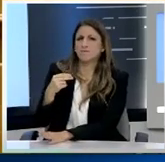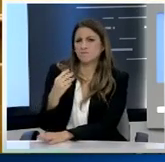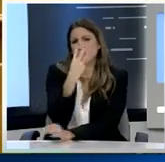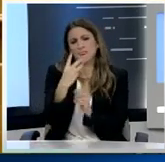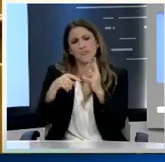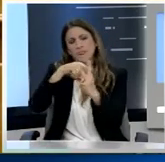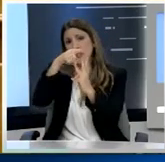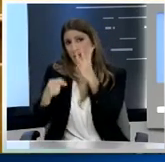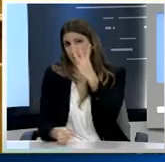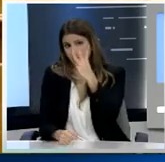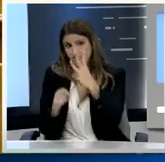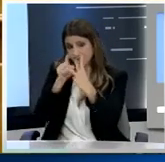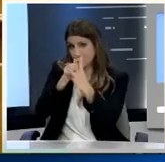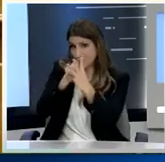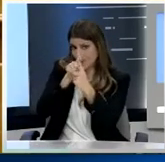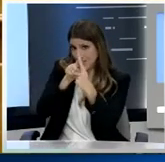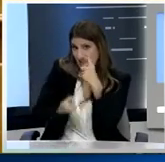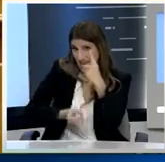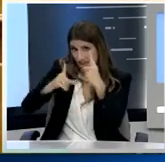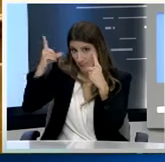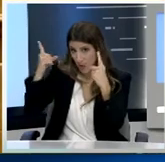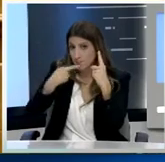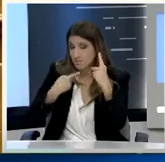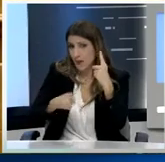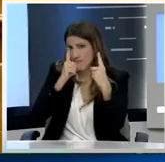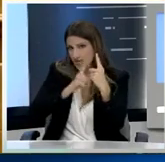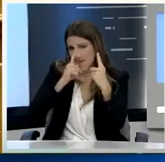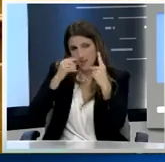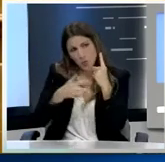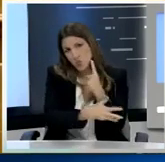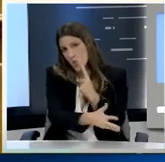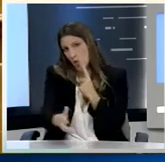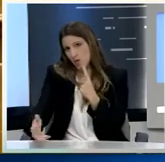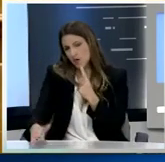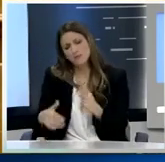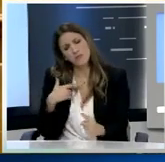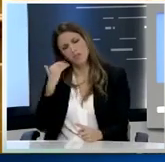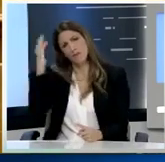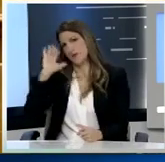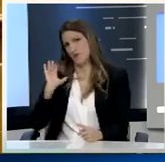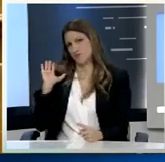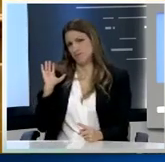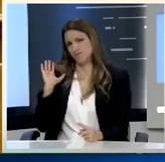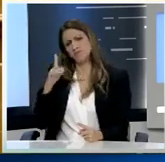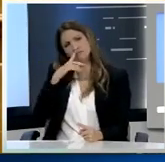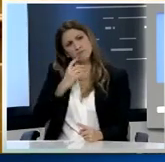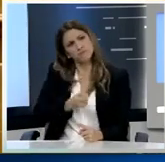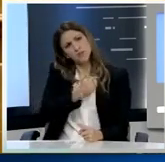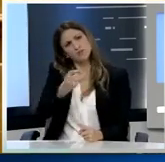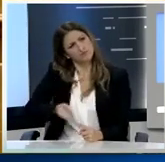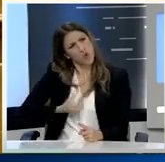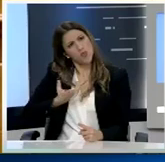3 πράγματα. Ή η Νέα Δημοκρατία δεν είναι ειλικρινής και κοροϊδεύει τον κόσμο, δεν το πιστεύω εγώ αυτό, θεωρώ ότι είναι